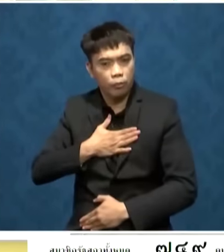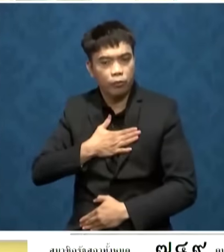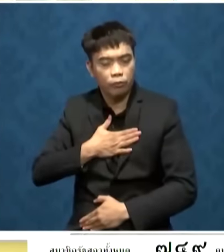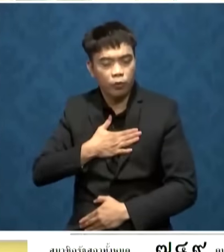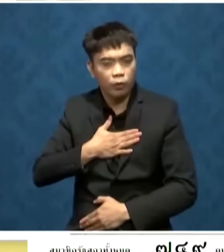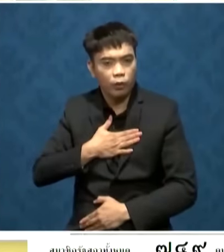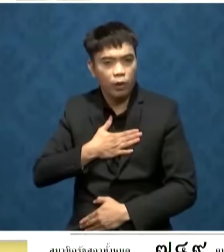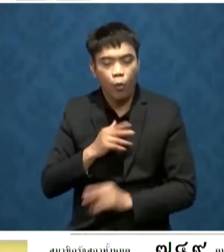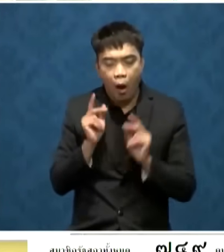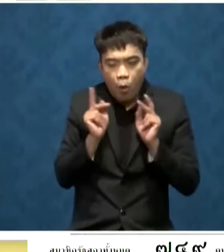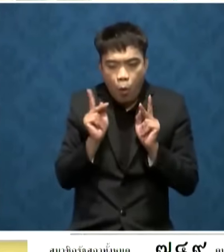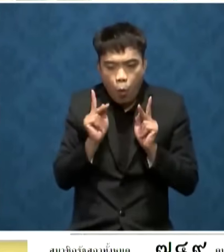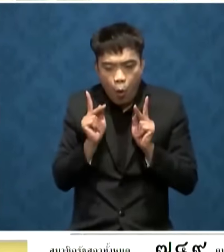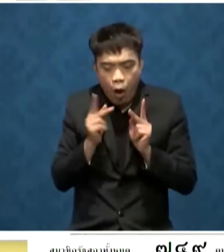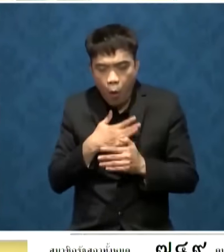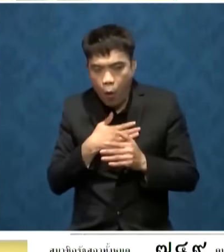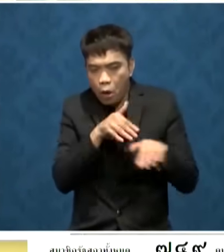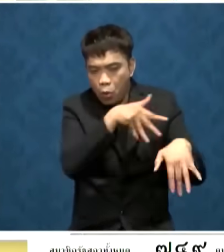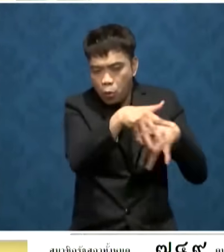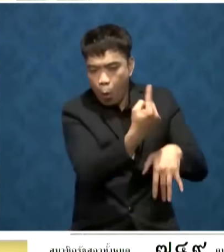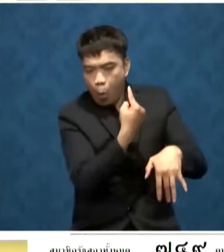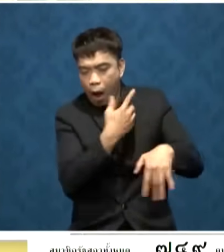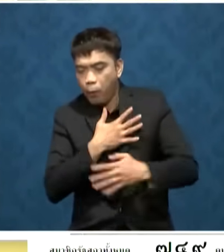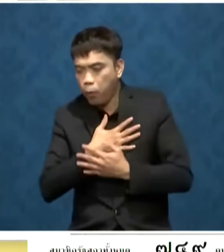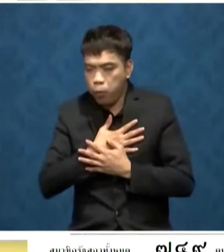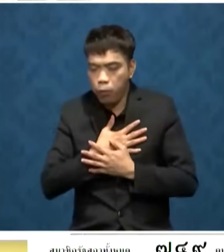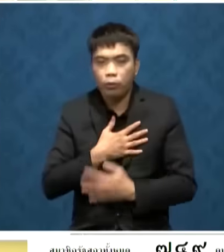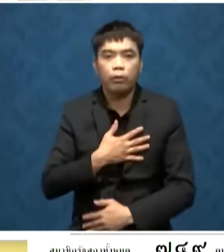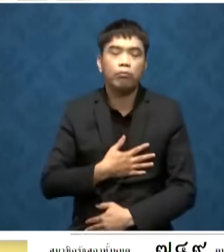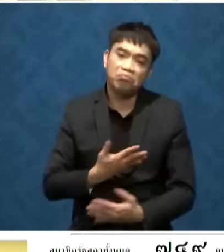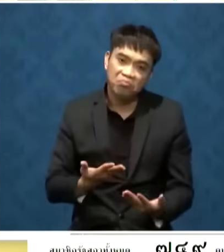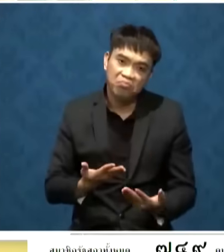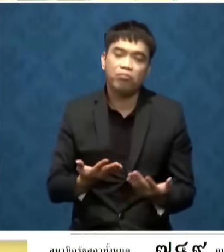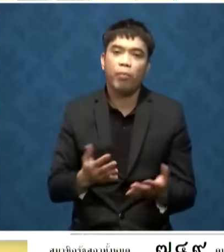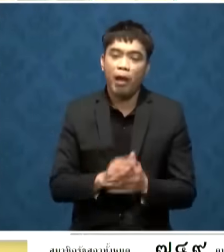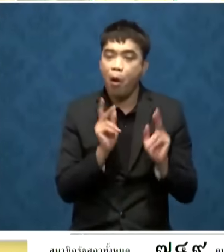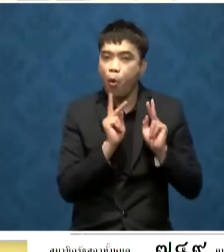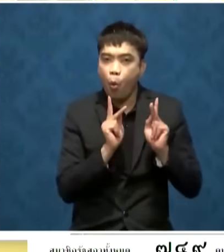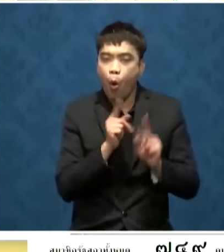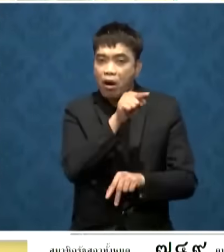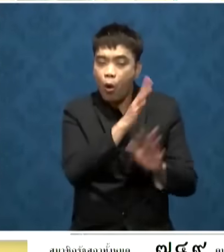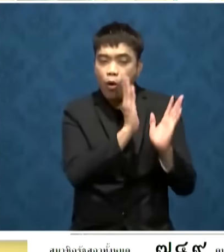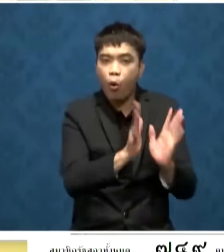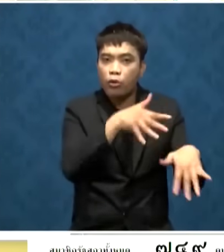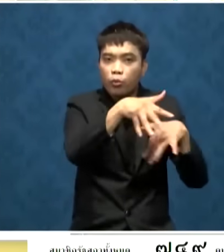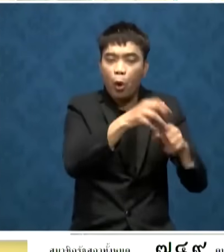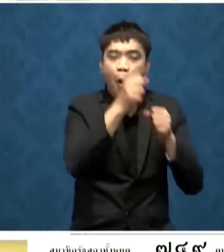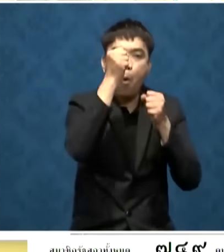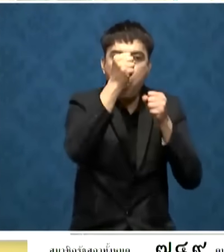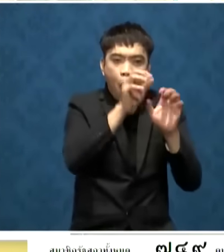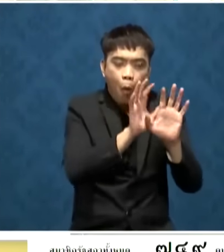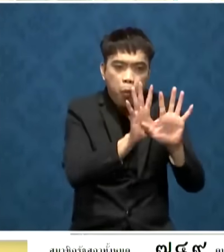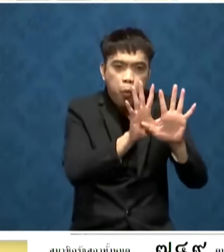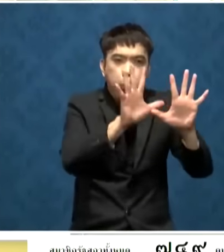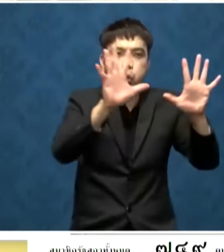เพราะฉะนั้นความกลัวที่มันเกิดขึ้นครับท่านประธานครับไม่ว่าจะกลัวประชาชนที่รวมตัวออกกันมามาก